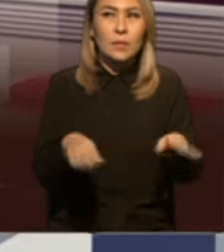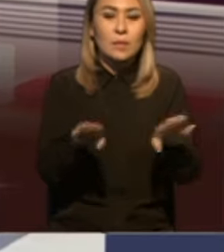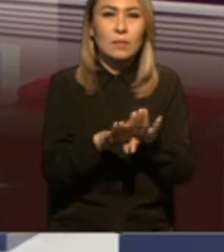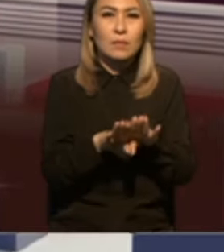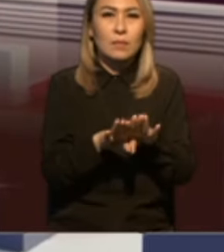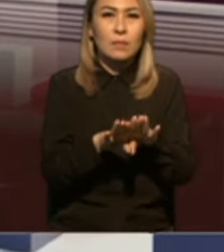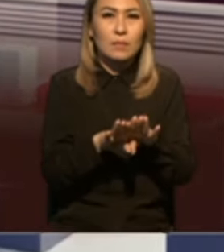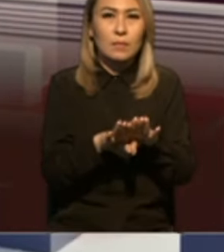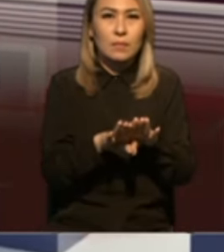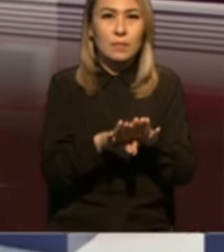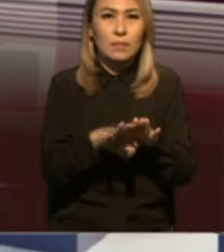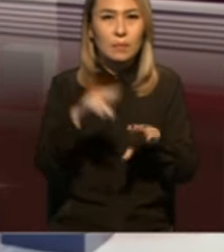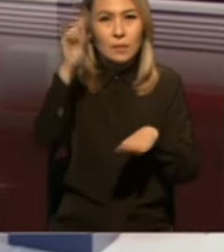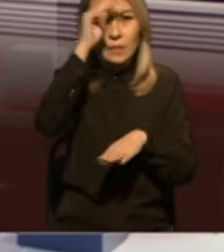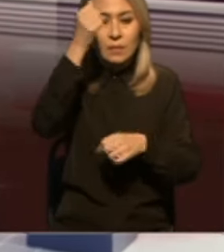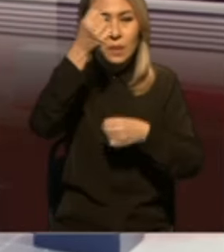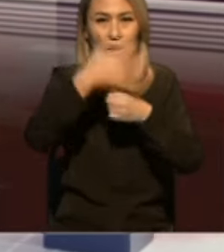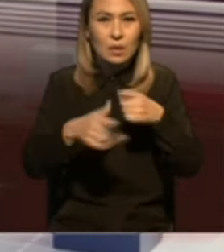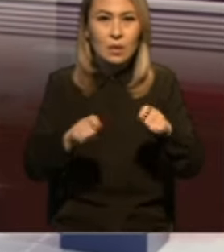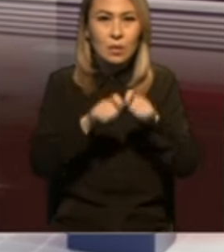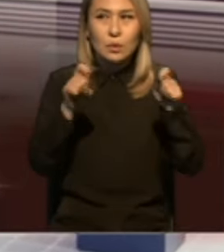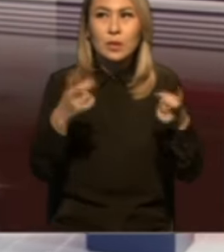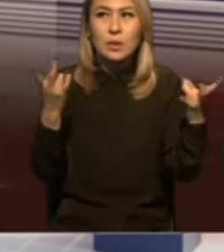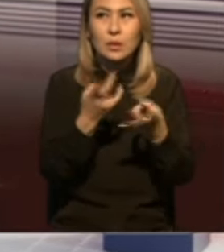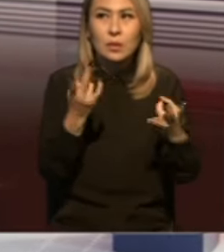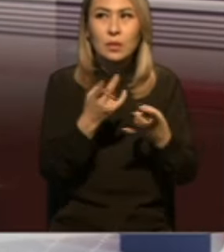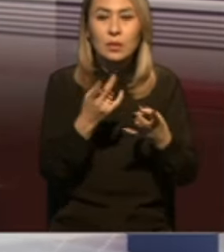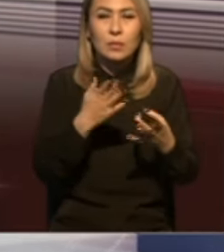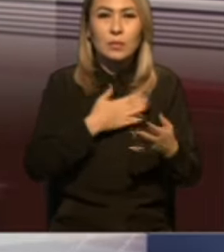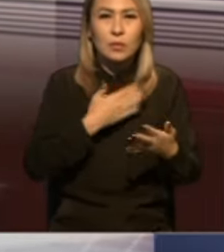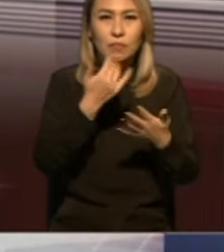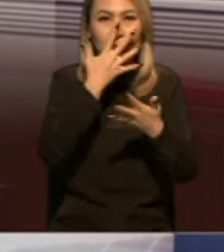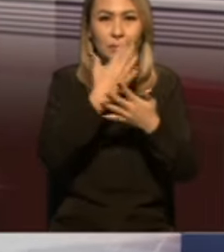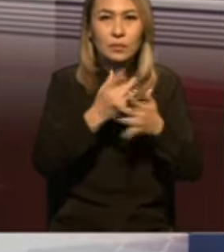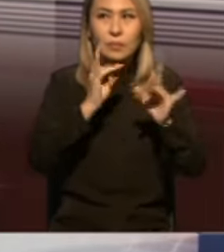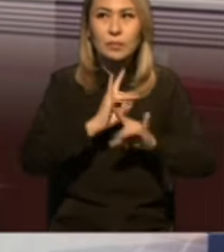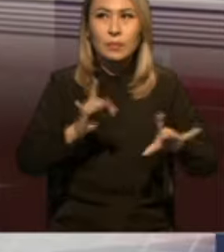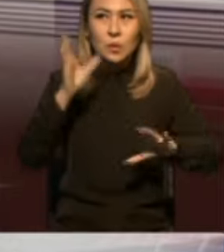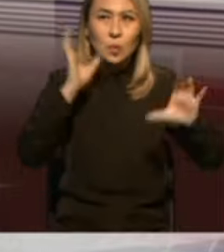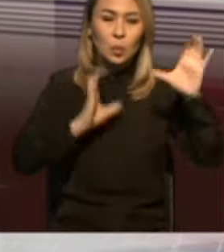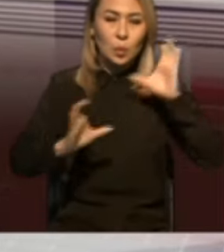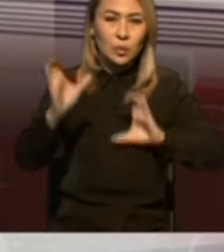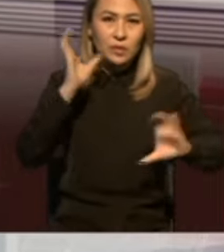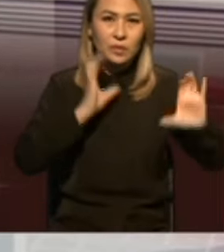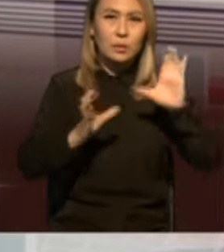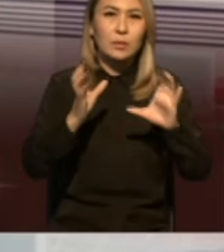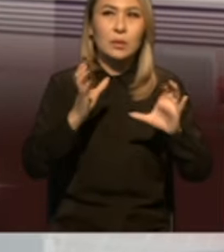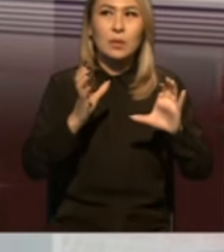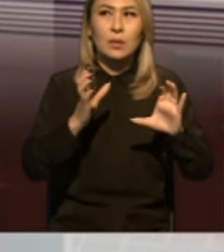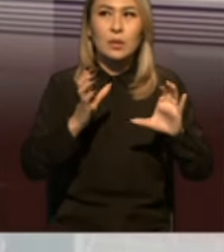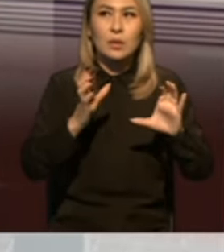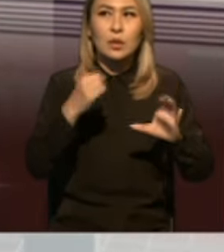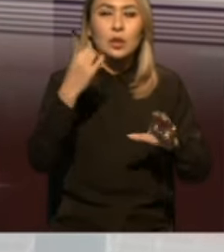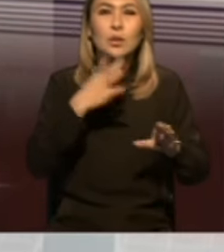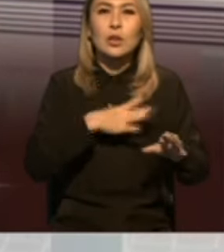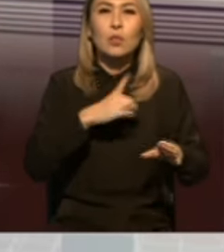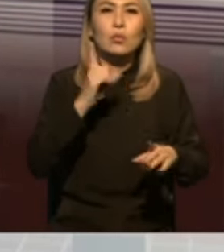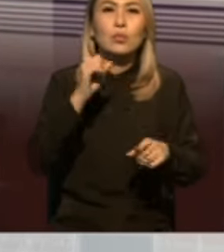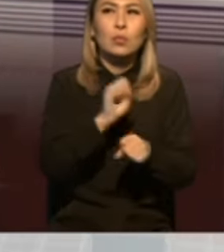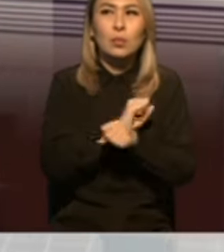мысалы білім орталығы ашылу керек деп ойлаймын. Өзімде бүгін айтып кеткенім осы университеттерде мысалы, қазір айтып кетеміз ғой, неге болмайды